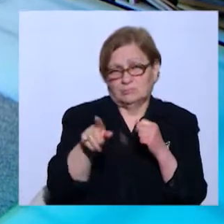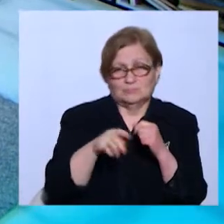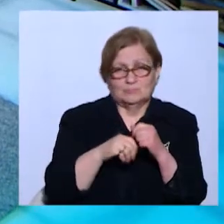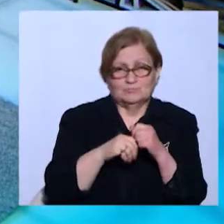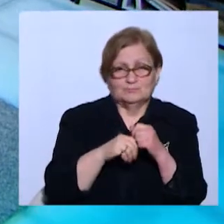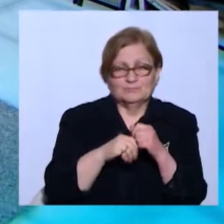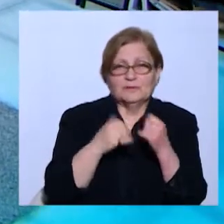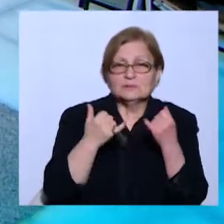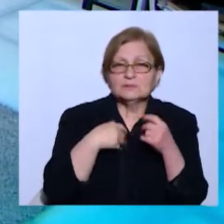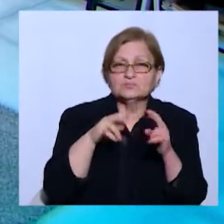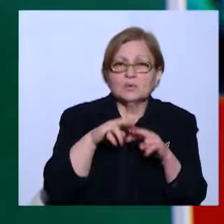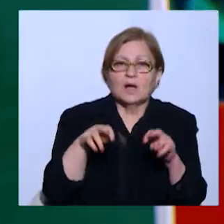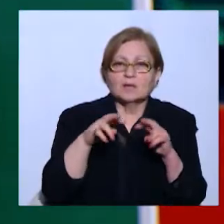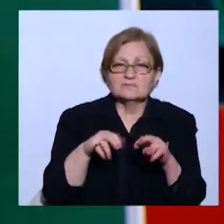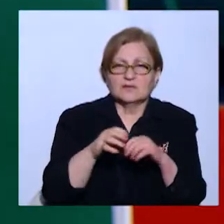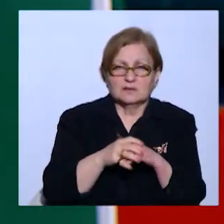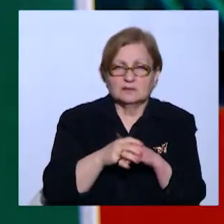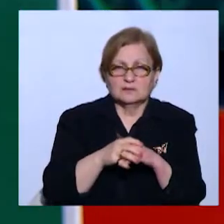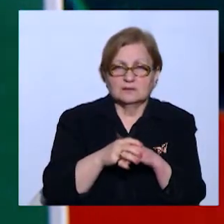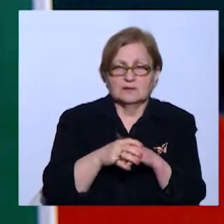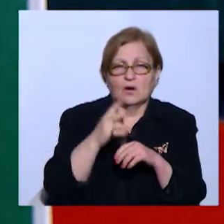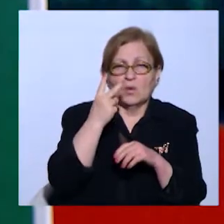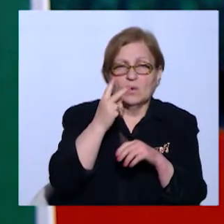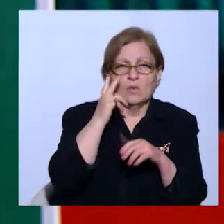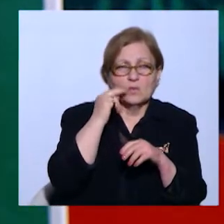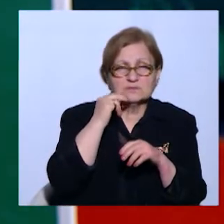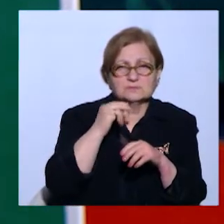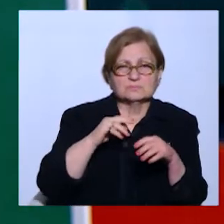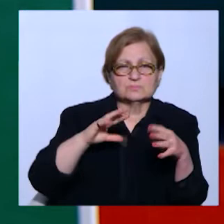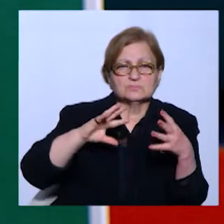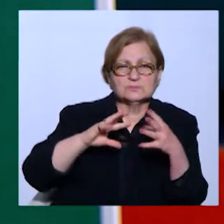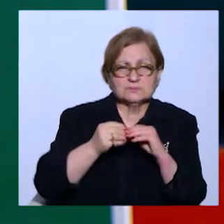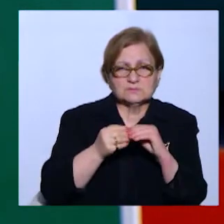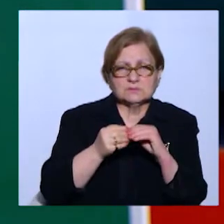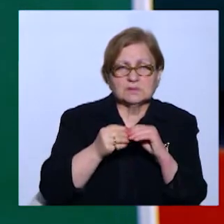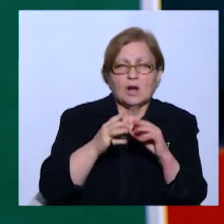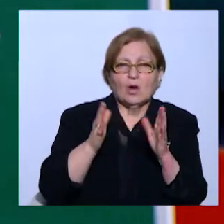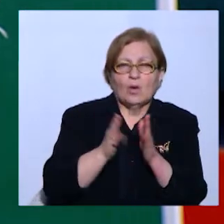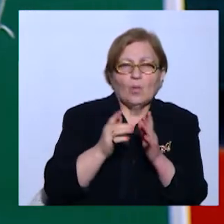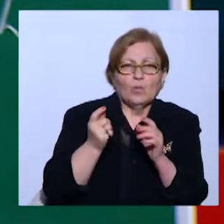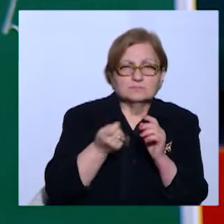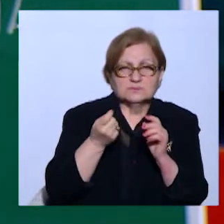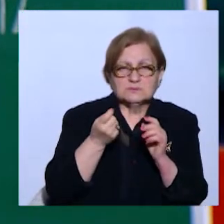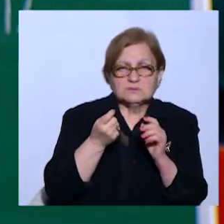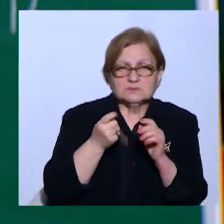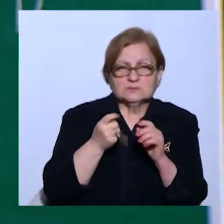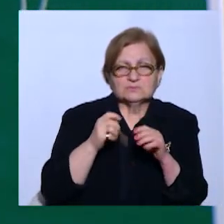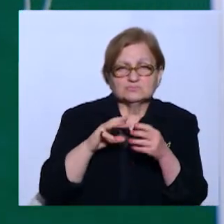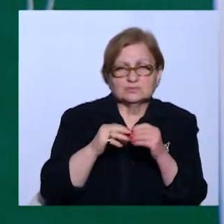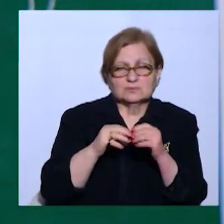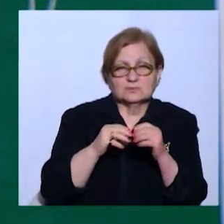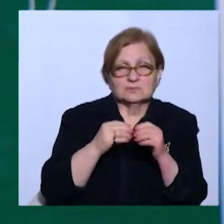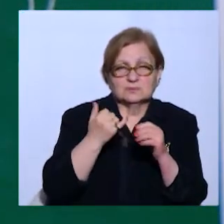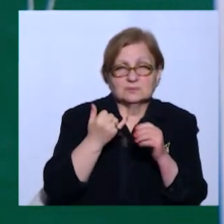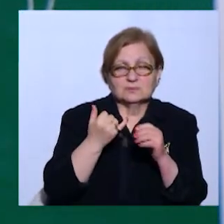დღეს განვიხილეთ ორი რიცხვის საერთო უმცირესი ჯერადი, რას ნიშნავს და